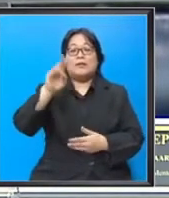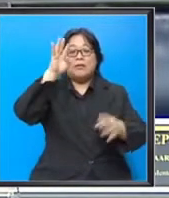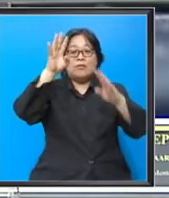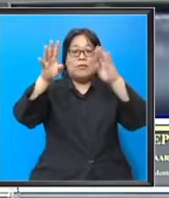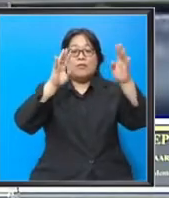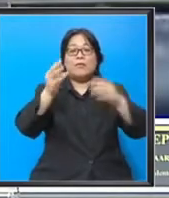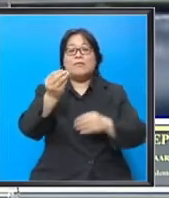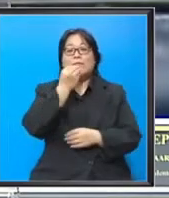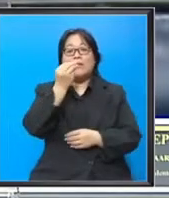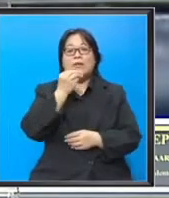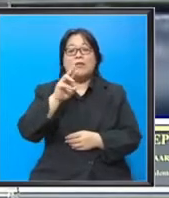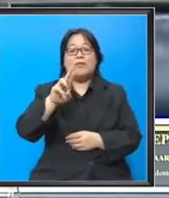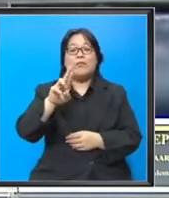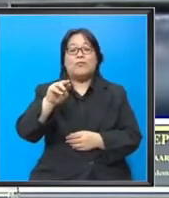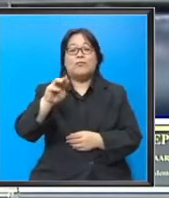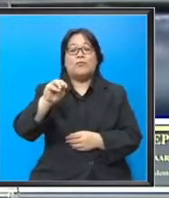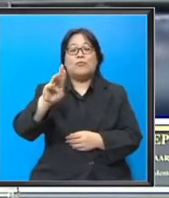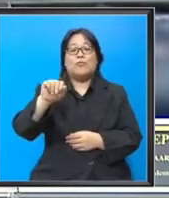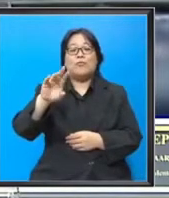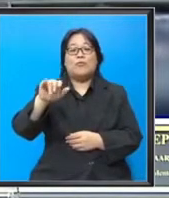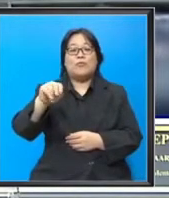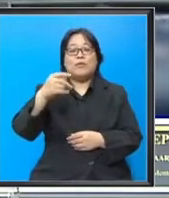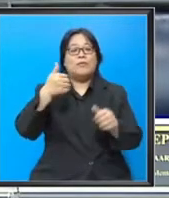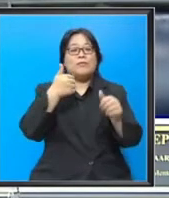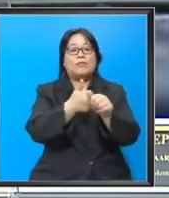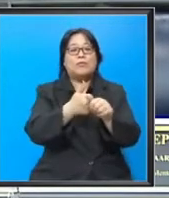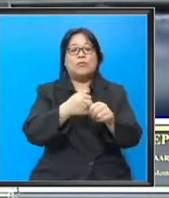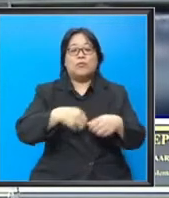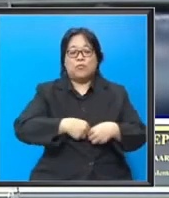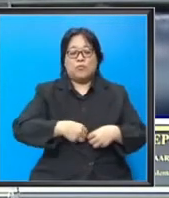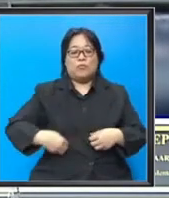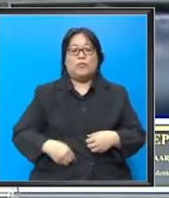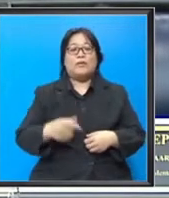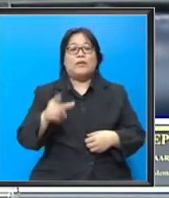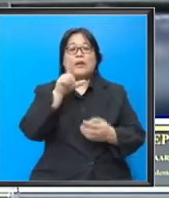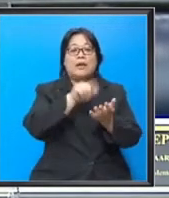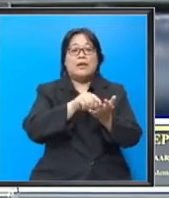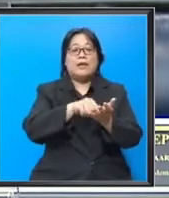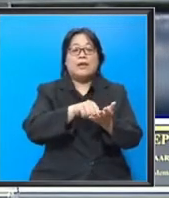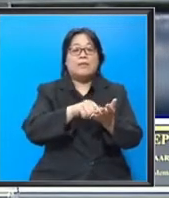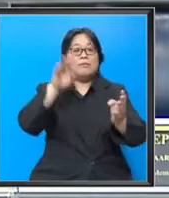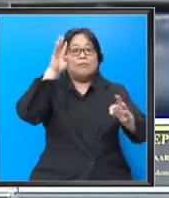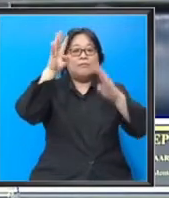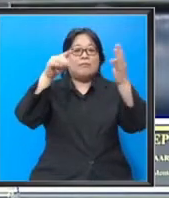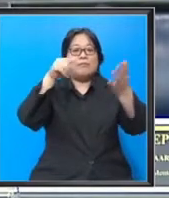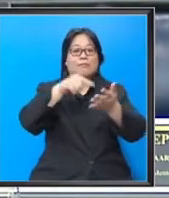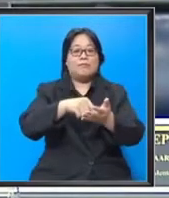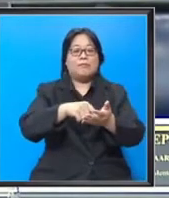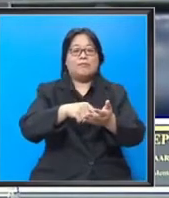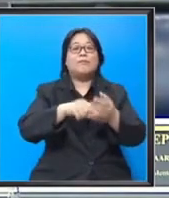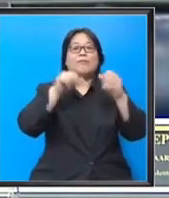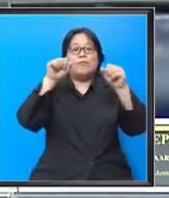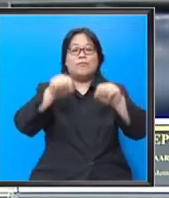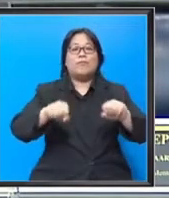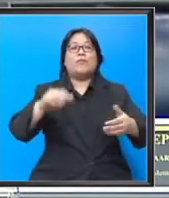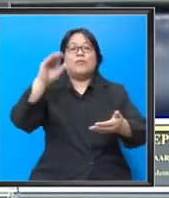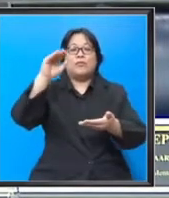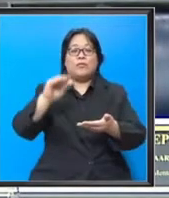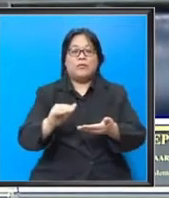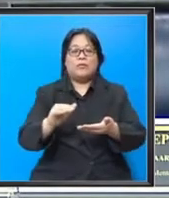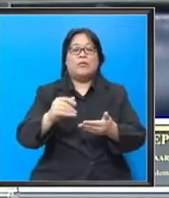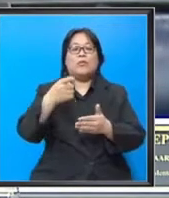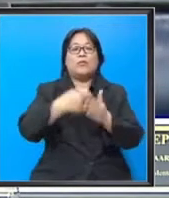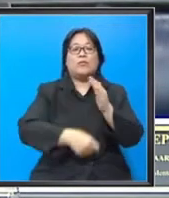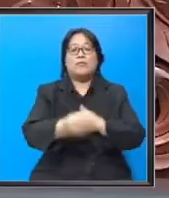makanan rumusan berasaskan usus ayam kegunaan makan hidup dan inovasi ini dijangkau dapat mengurangkan